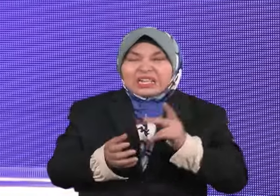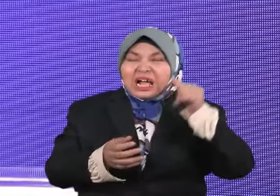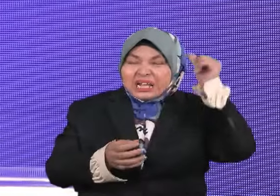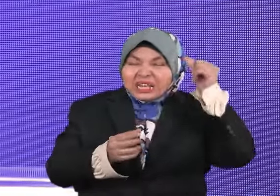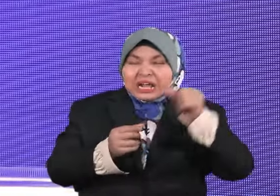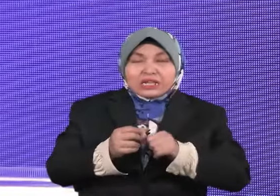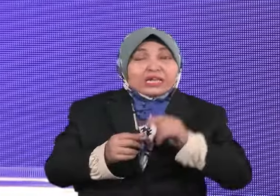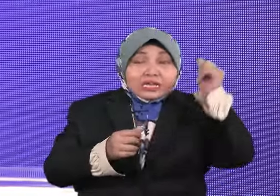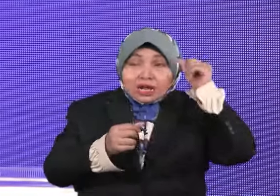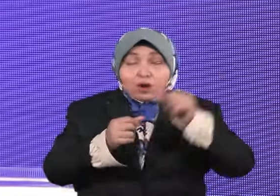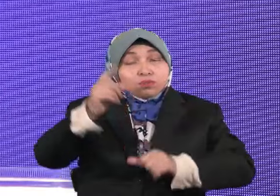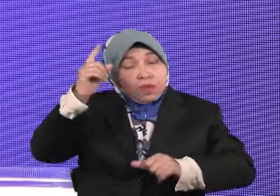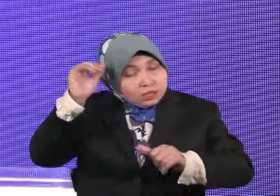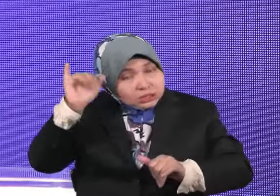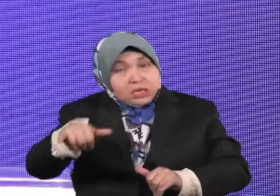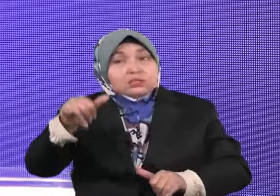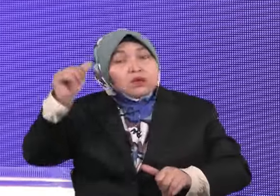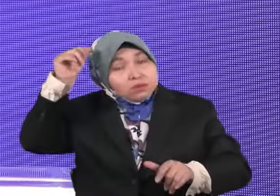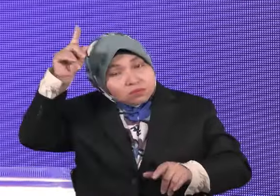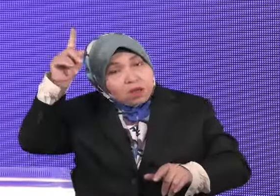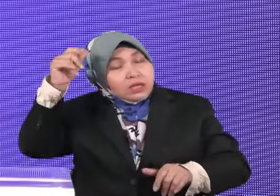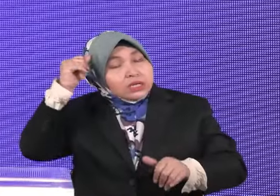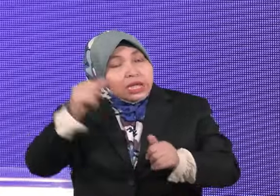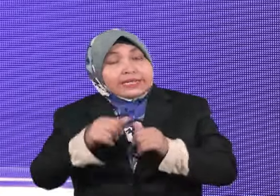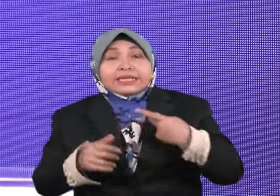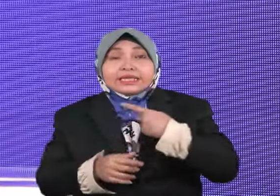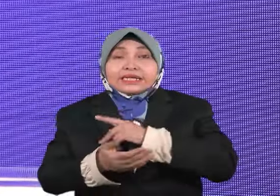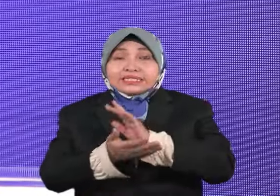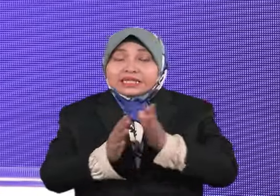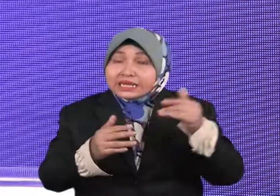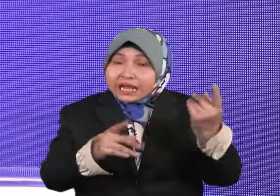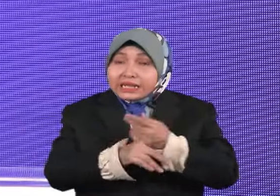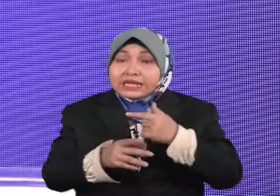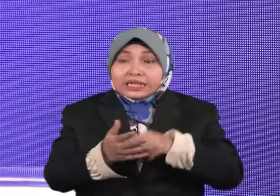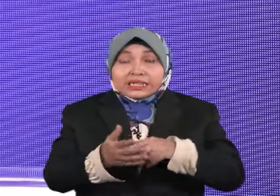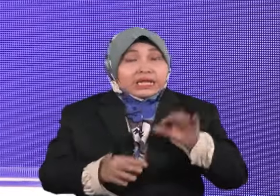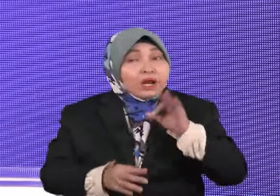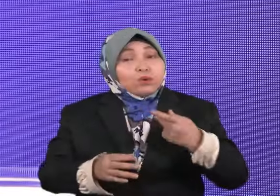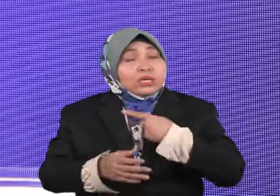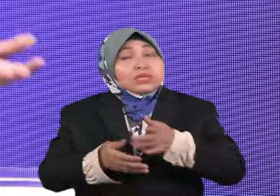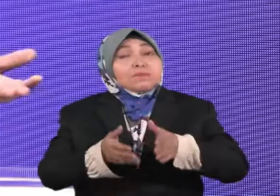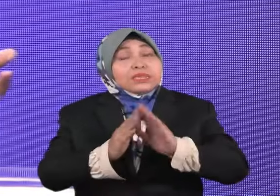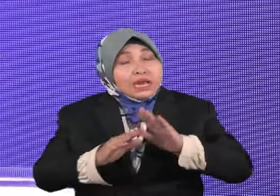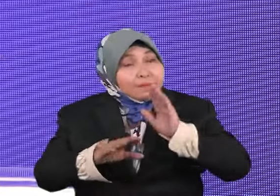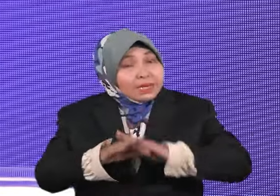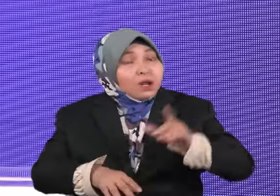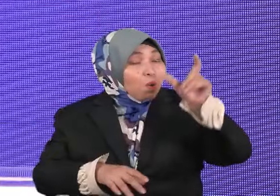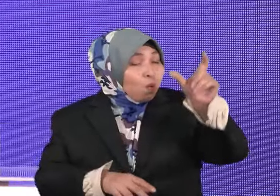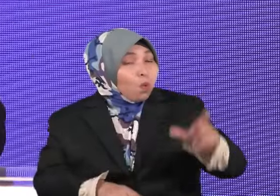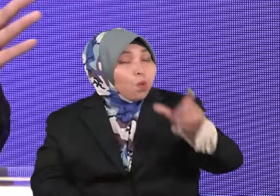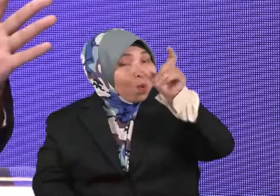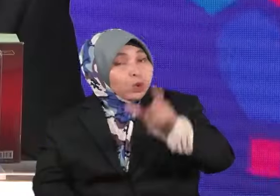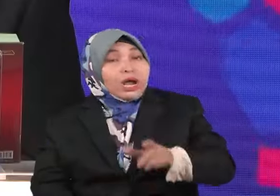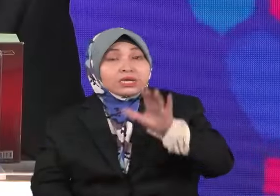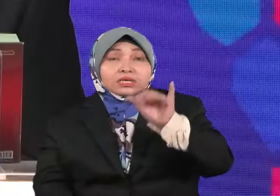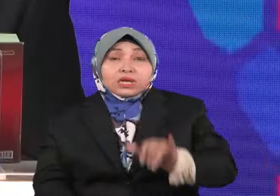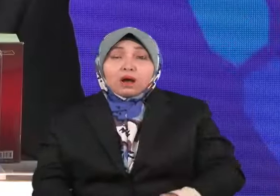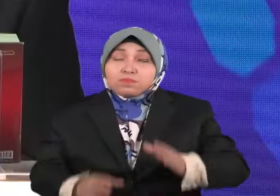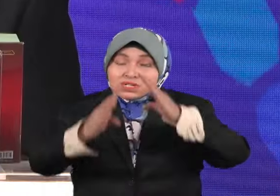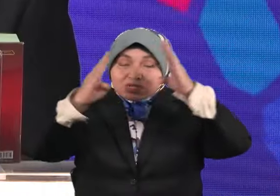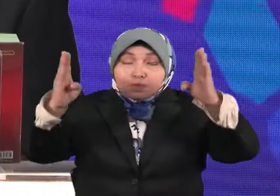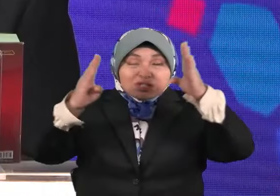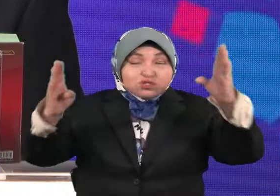Ingat Allah, Allah memang ingat kita. Kali ini Allah bawakan lagi, kalau kita minta kepada orang, ya, kepada orang yang